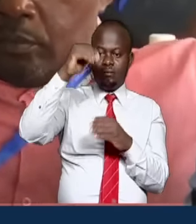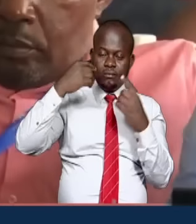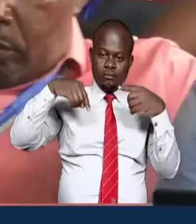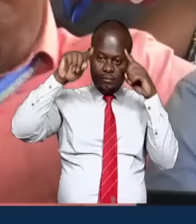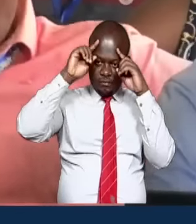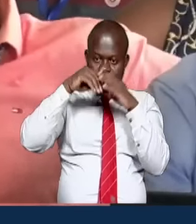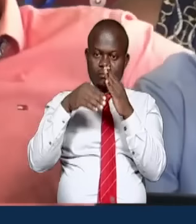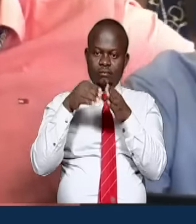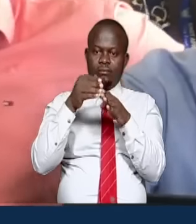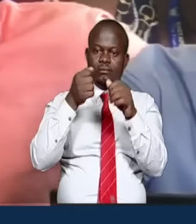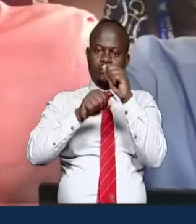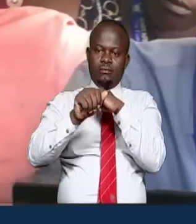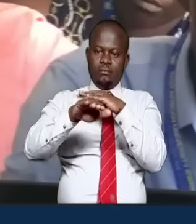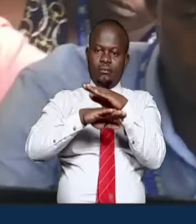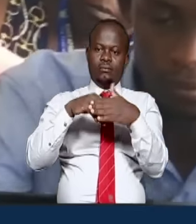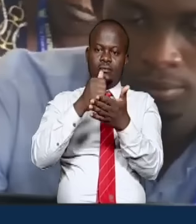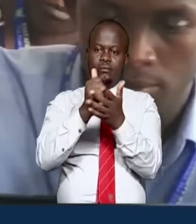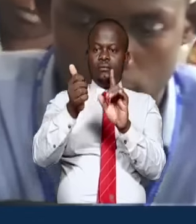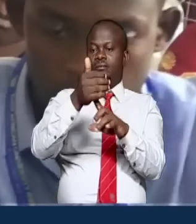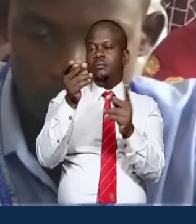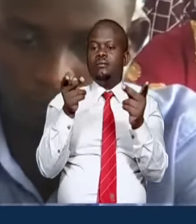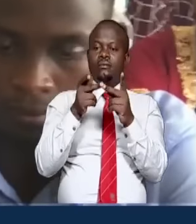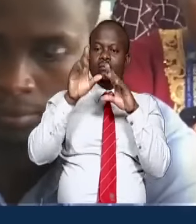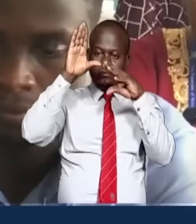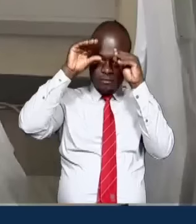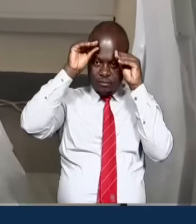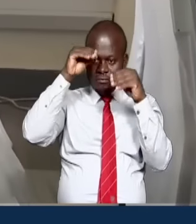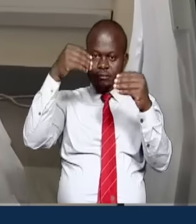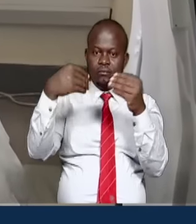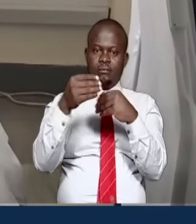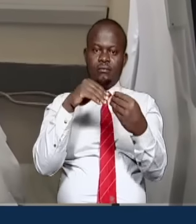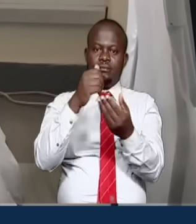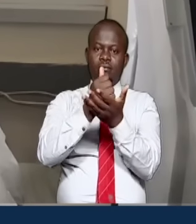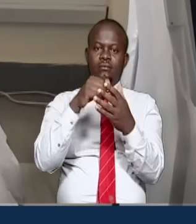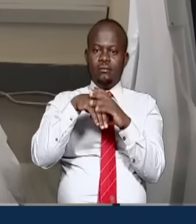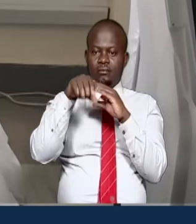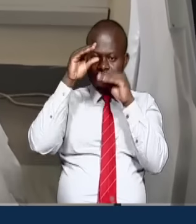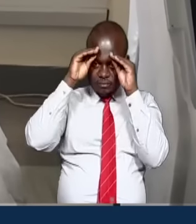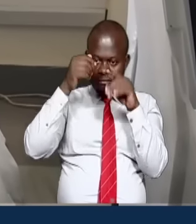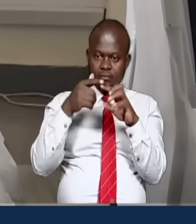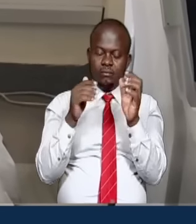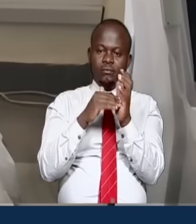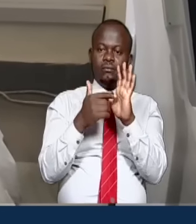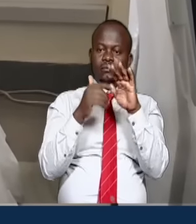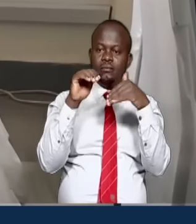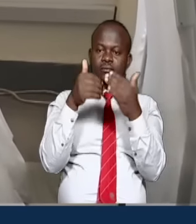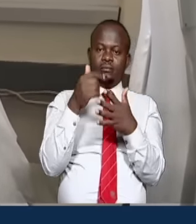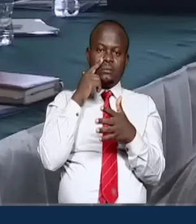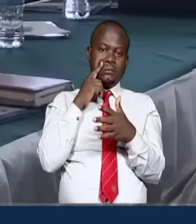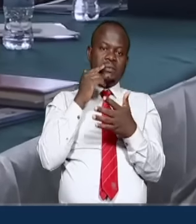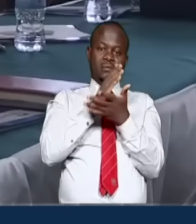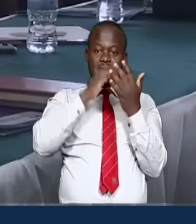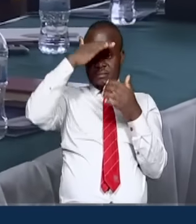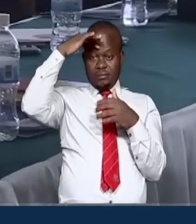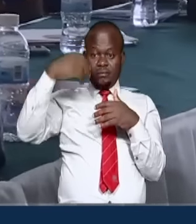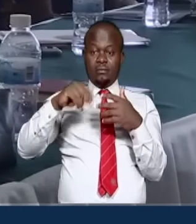zirimo kububakira ibikorwa remezo bibafasha kugera aho bigira no kubaha ibikoresho bibafasha mu masomo yabo. Ariko kandi bakagaragaza ko hari abo bigora